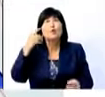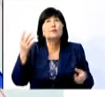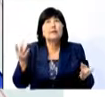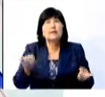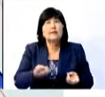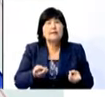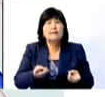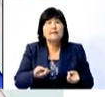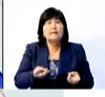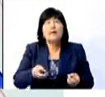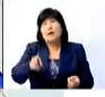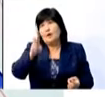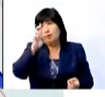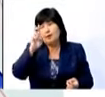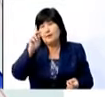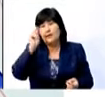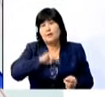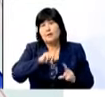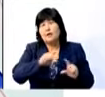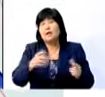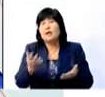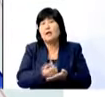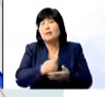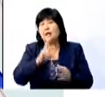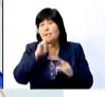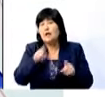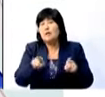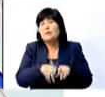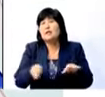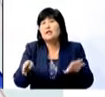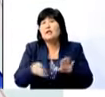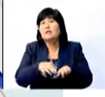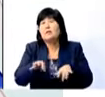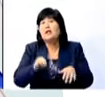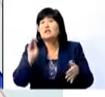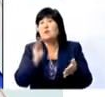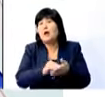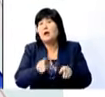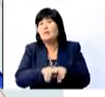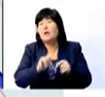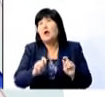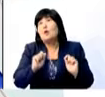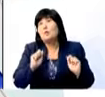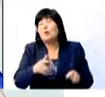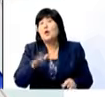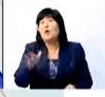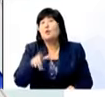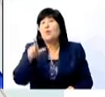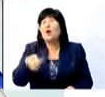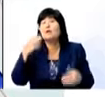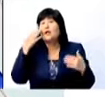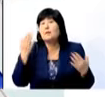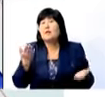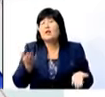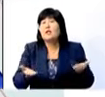ойлануды ұсынамын. Мемлекеттік мекемеден табылған кемшілікке бірден сыбайластық баға берілетін сияқты. Мүмкін бухгалтердің білместігі